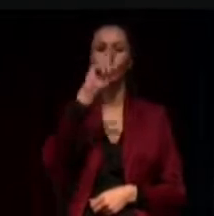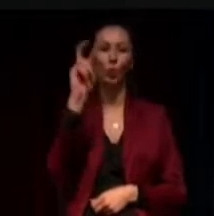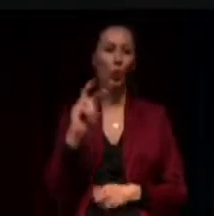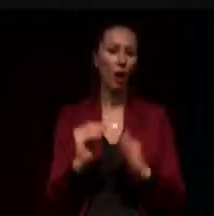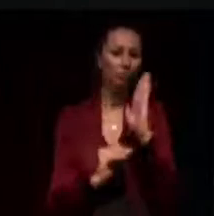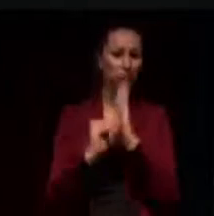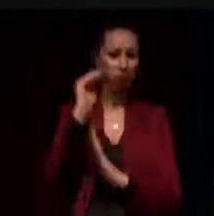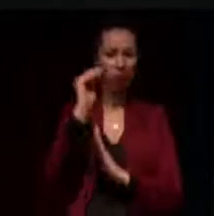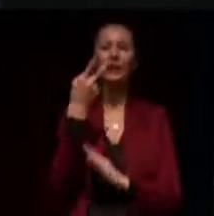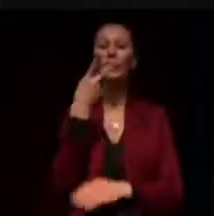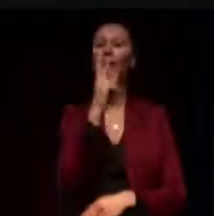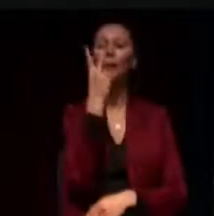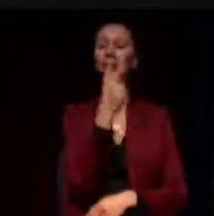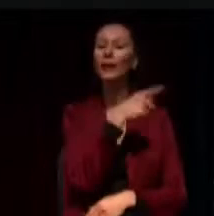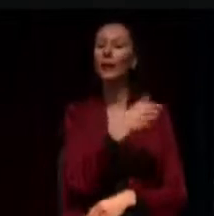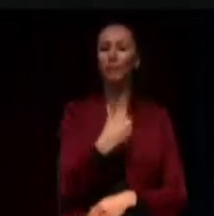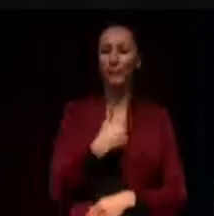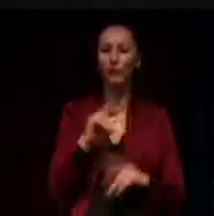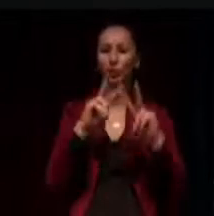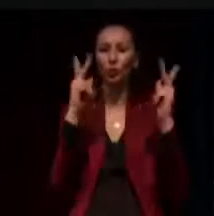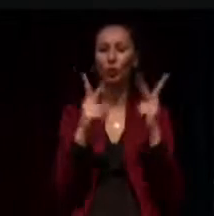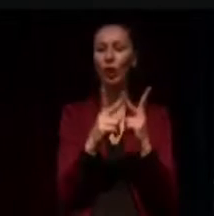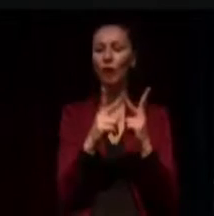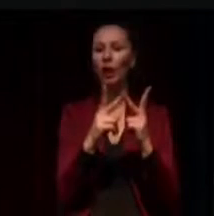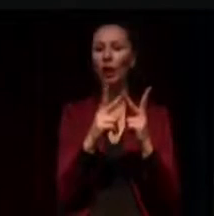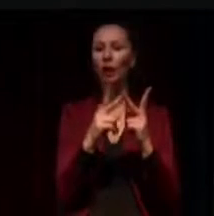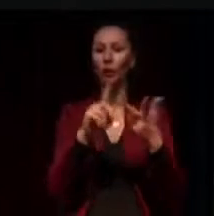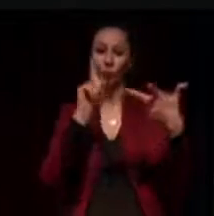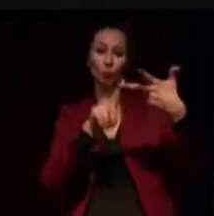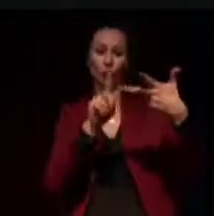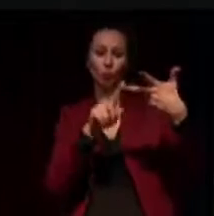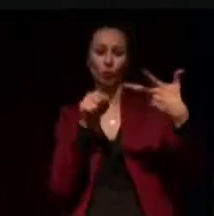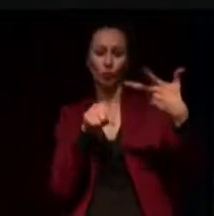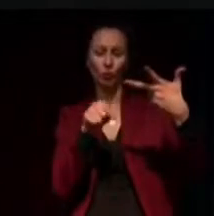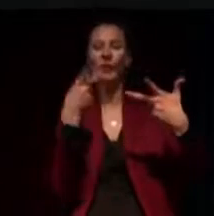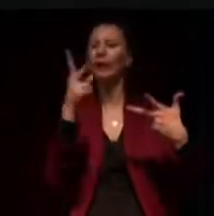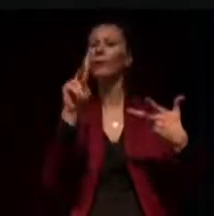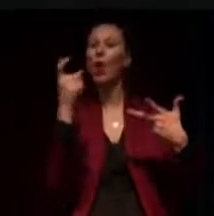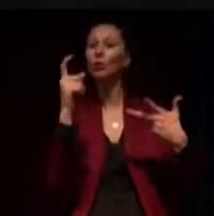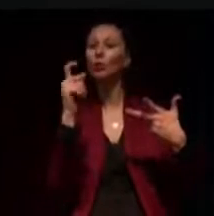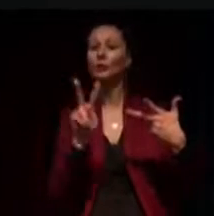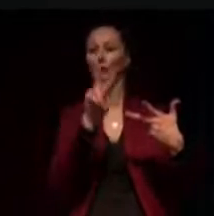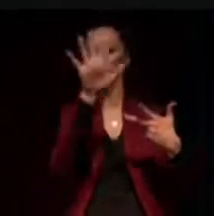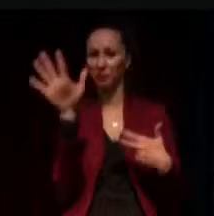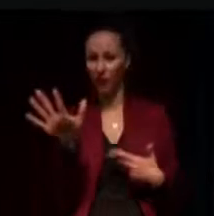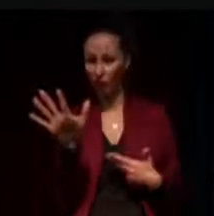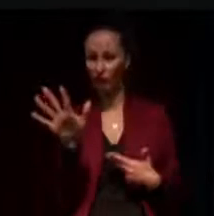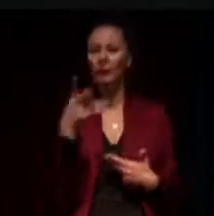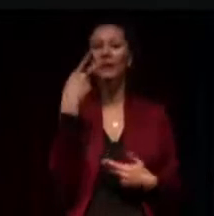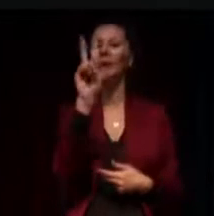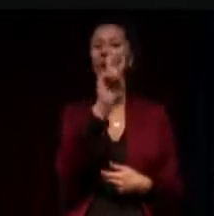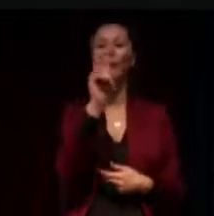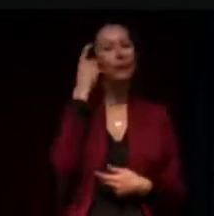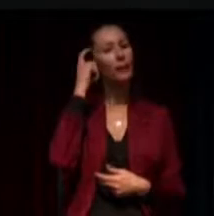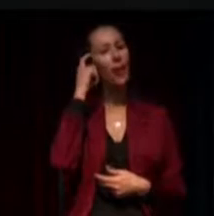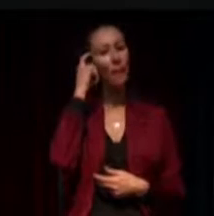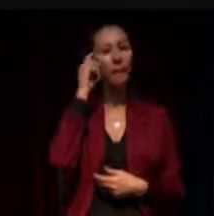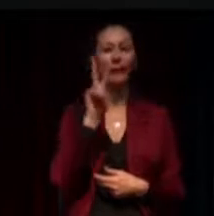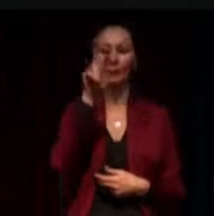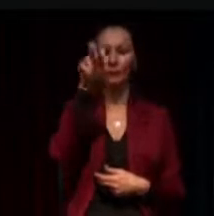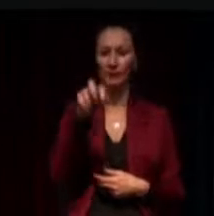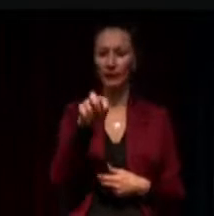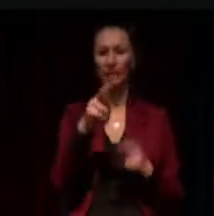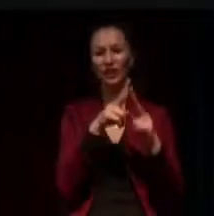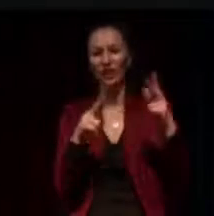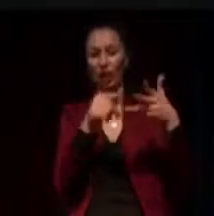Ama 2002'de biz dünyada 73. sıradaydık. 2019'da 75, 2020'de tahminci bir